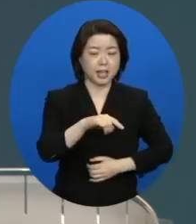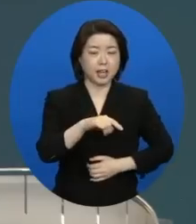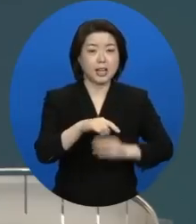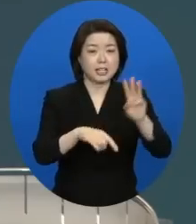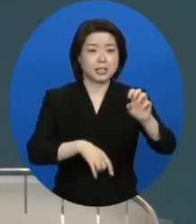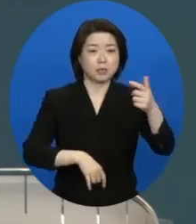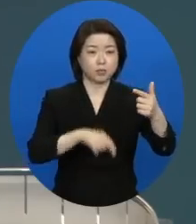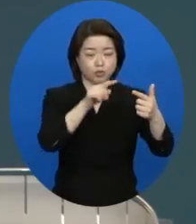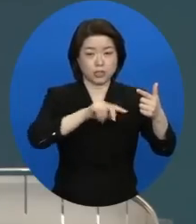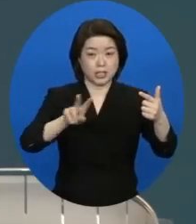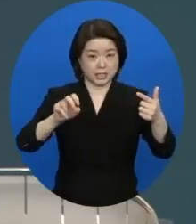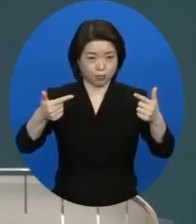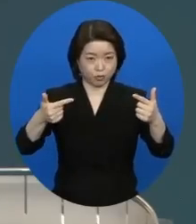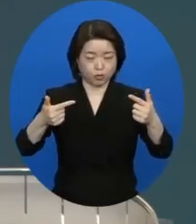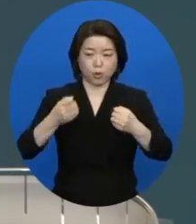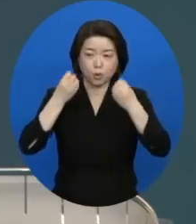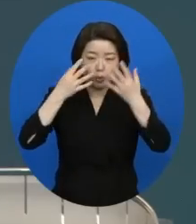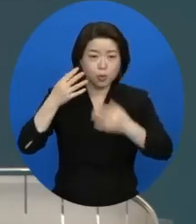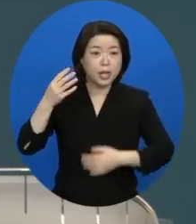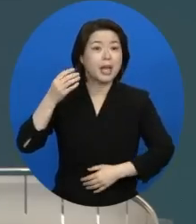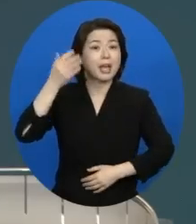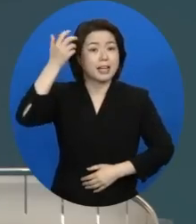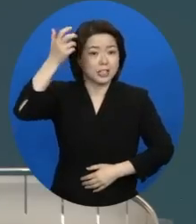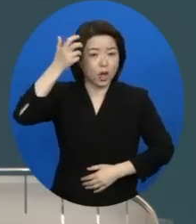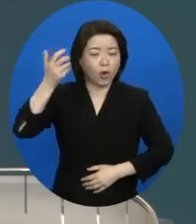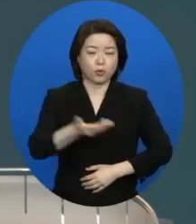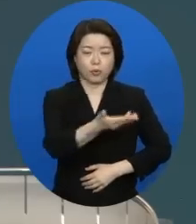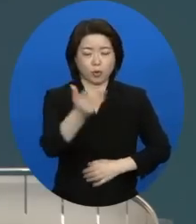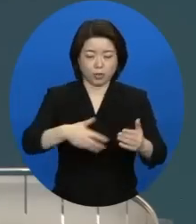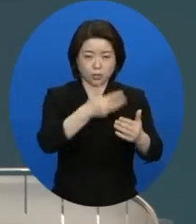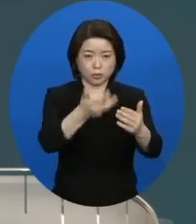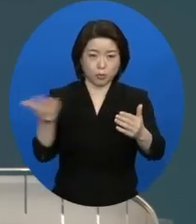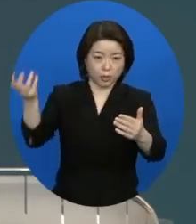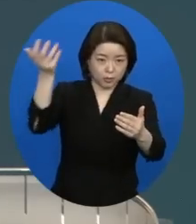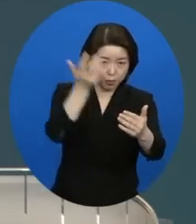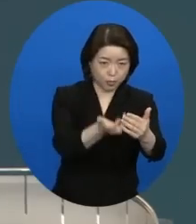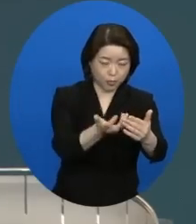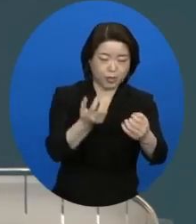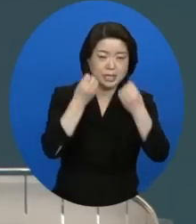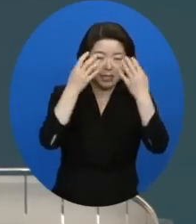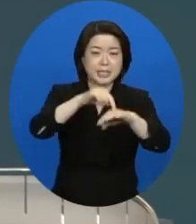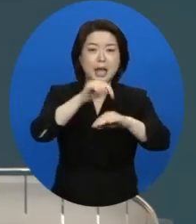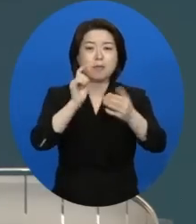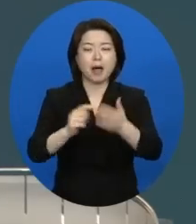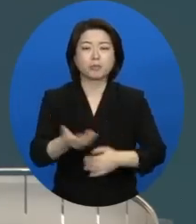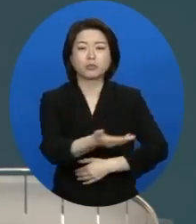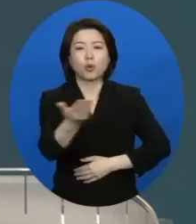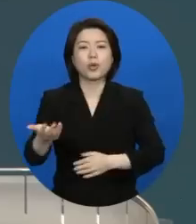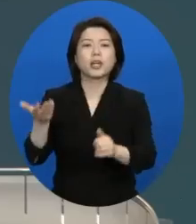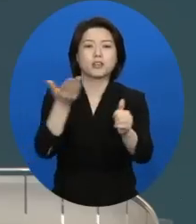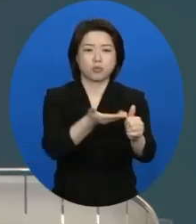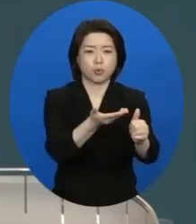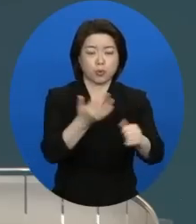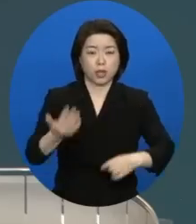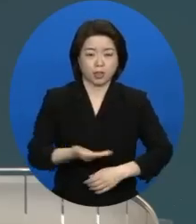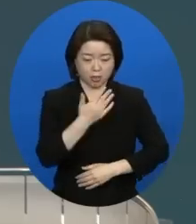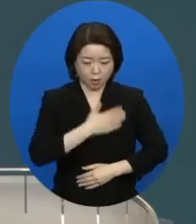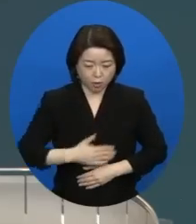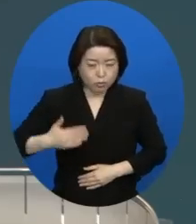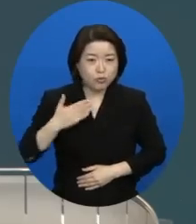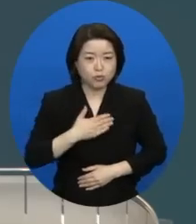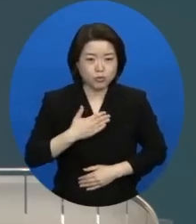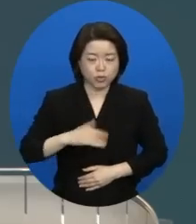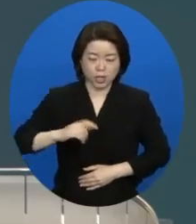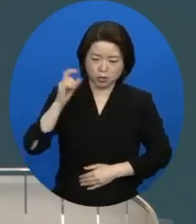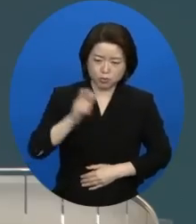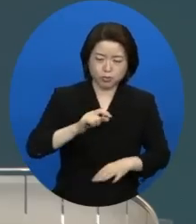26절입니다. 또 새 영을 너희 속에 두고 새 마음을 너희에게 주되 너희 육신에서